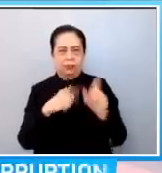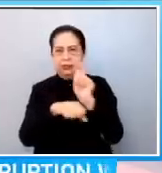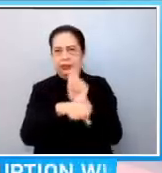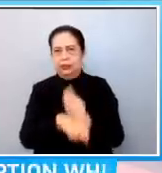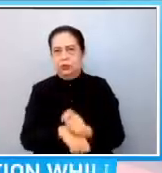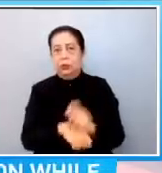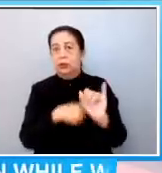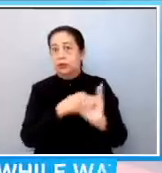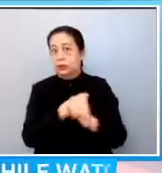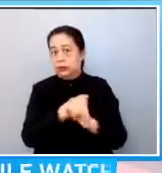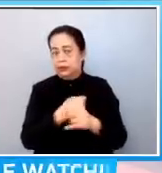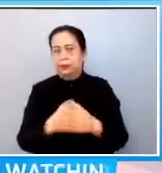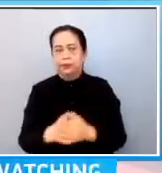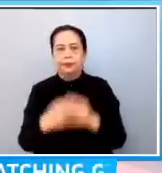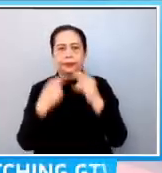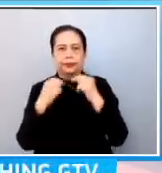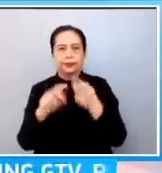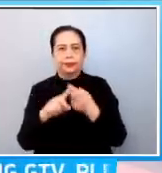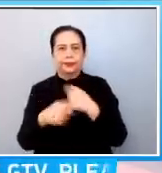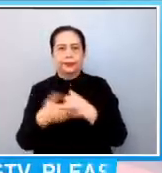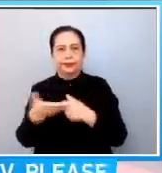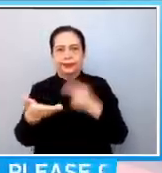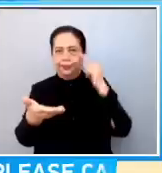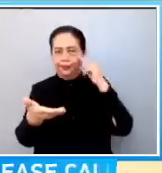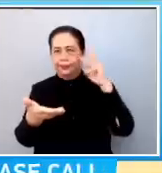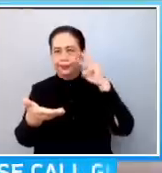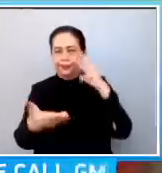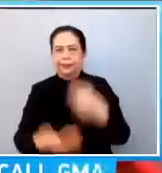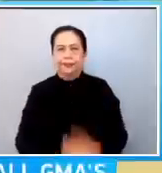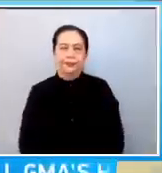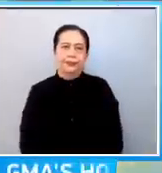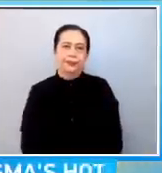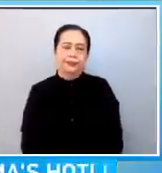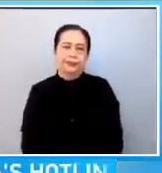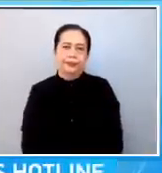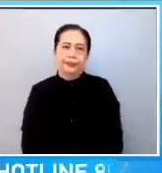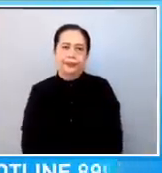jeepney. Balitang hatid ni Nico Wahe.